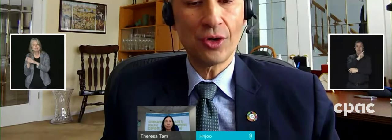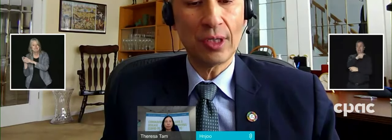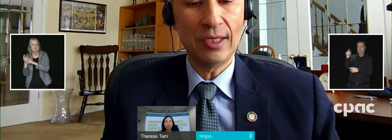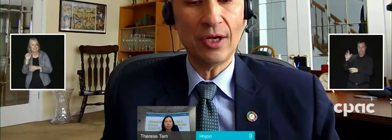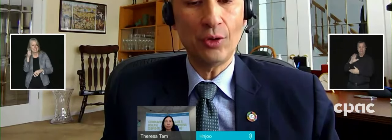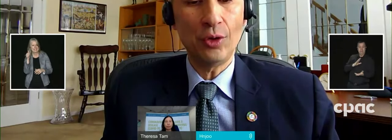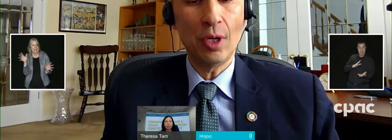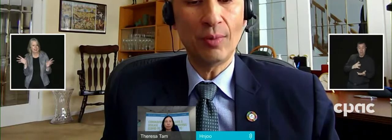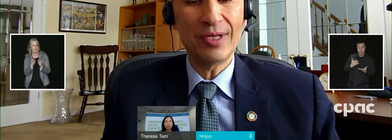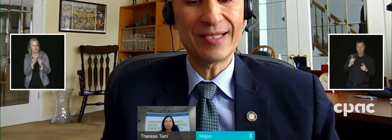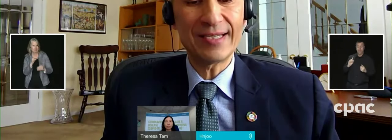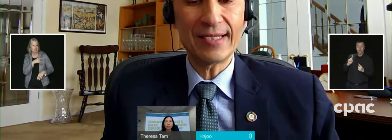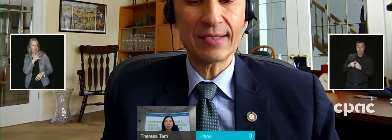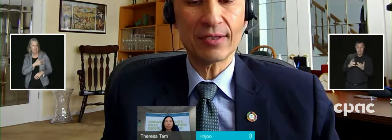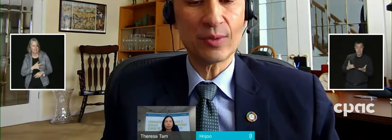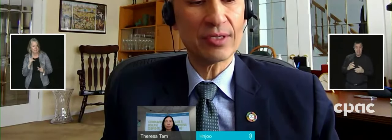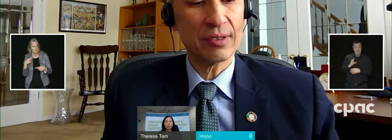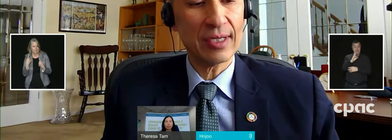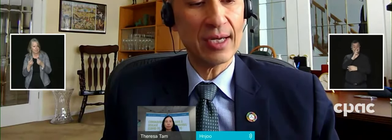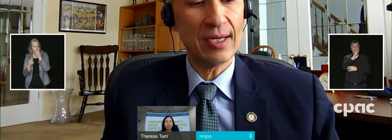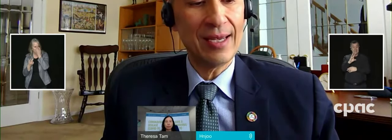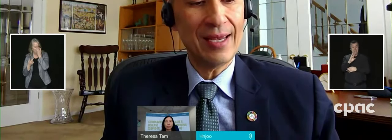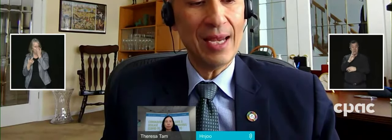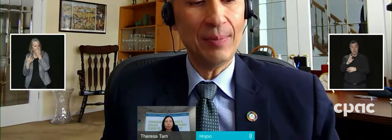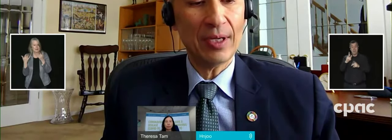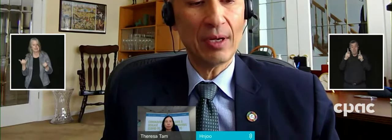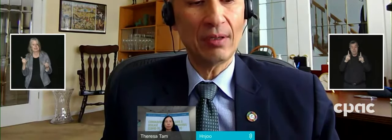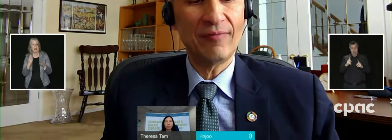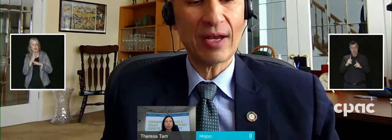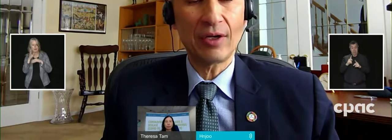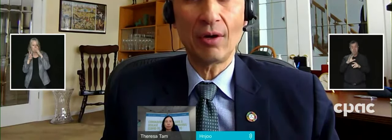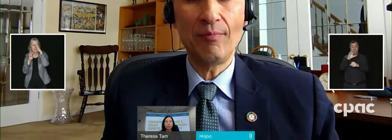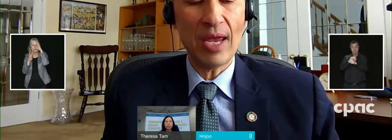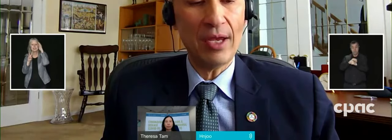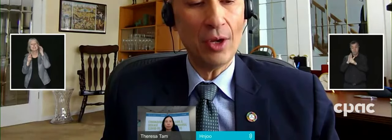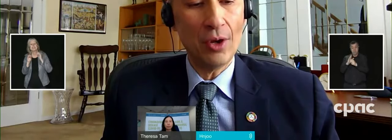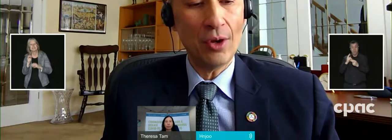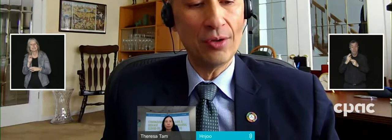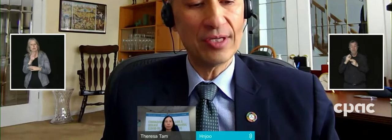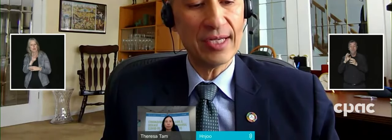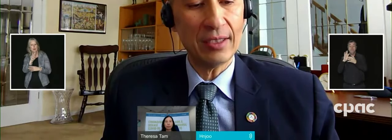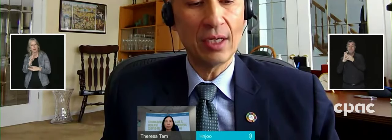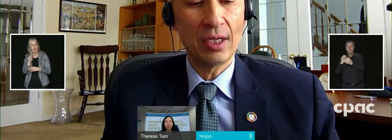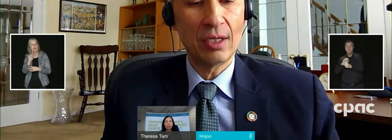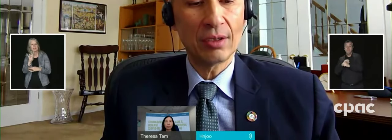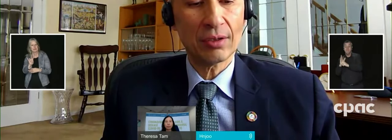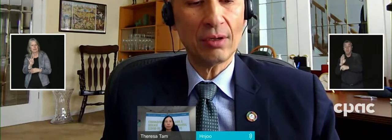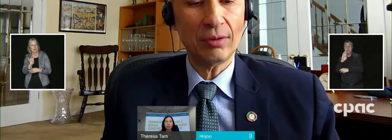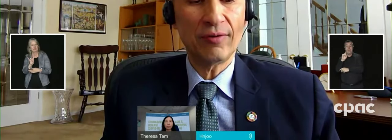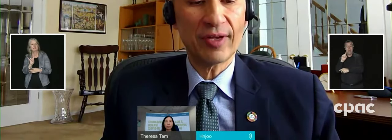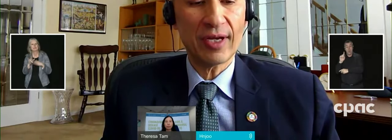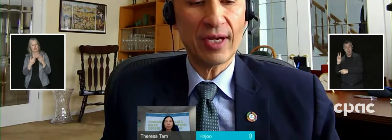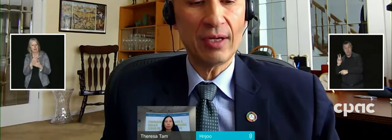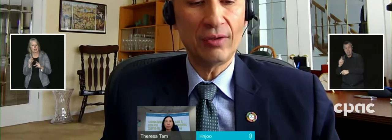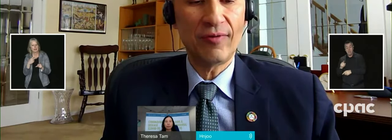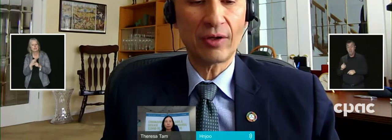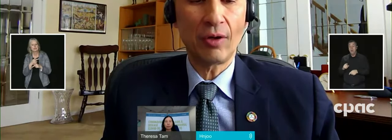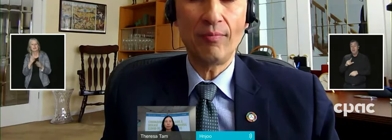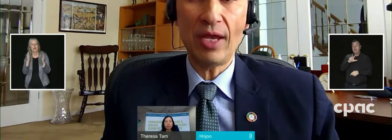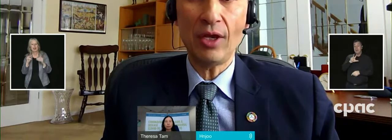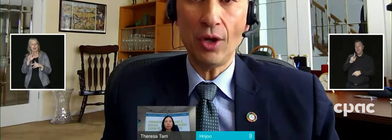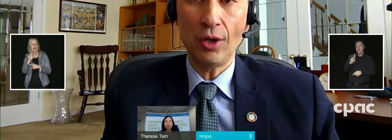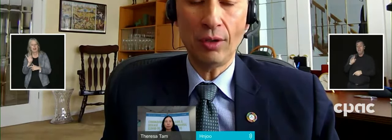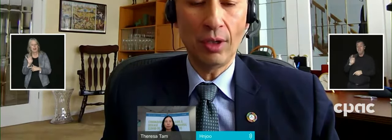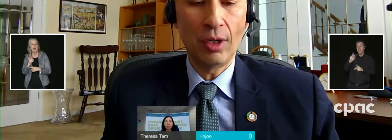ce jour, il y a eu plus de 660 cas impliquant le variant B117, 39 cas du